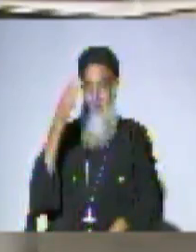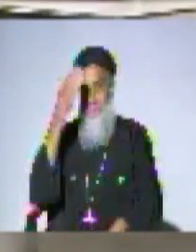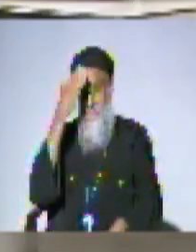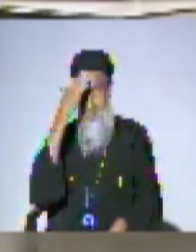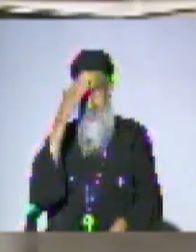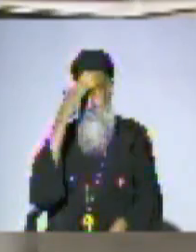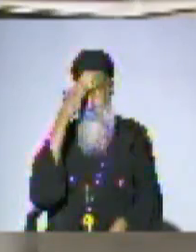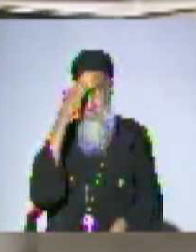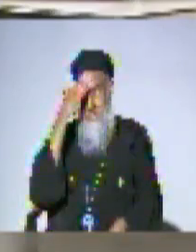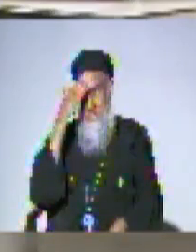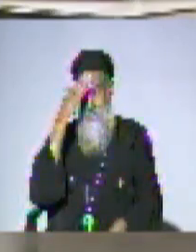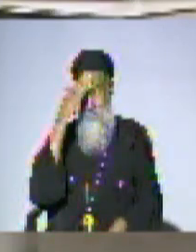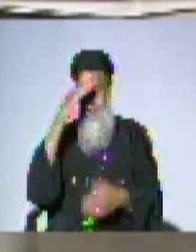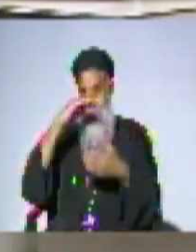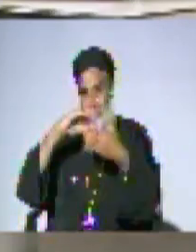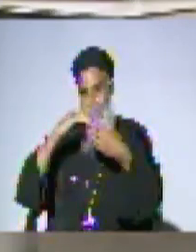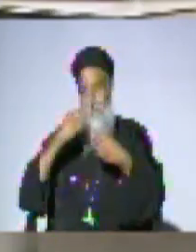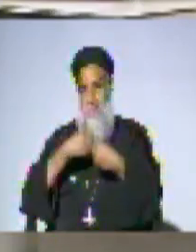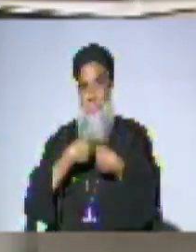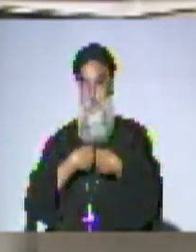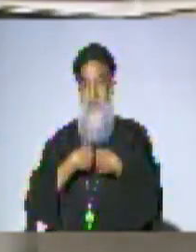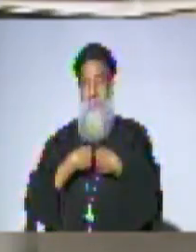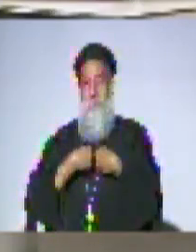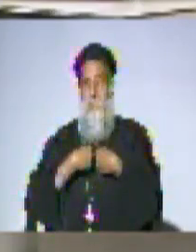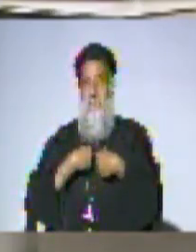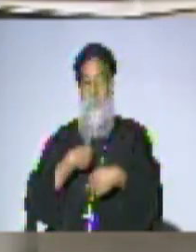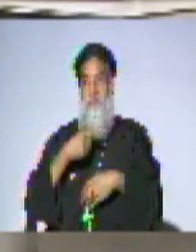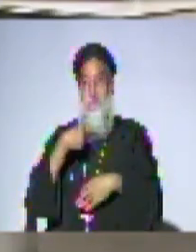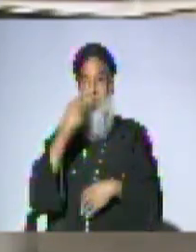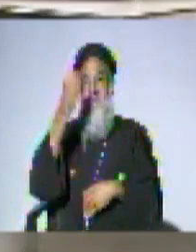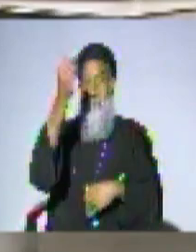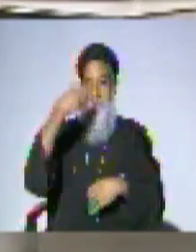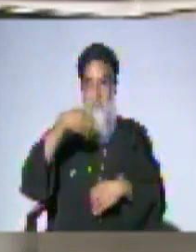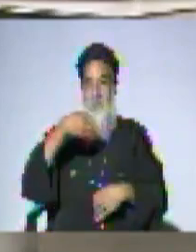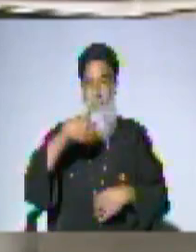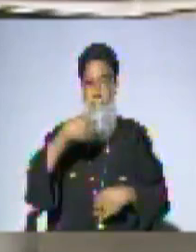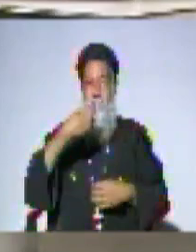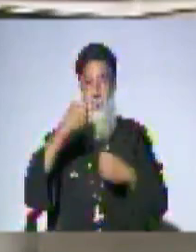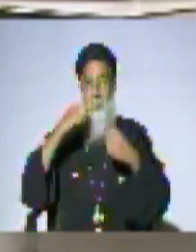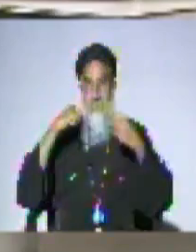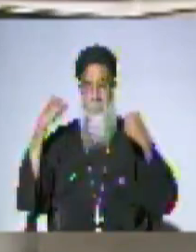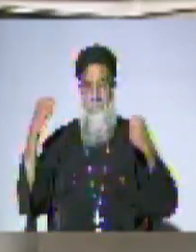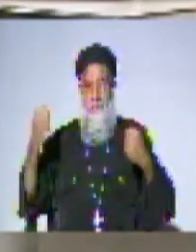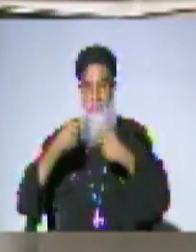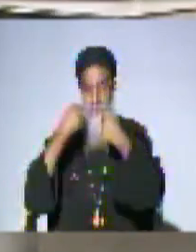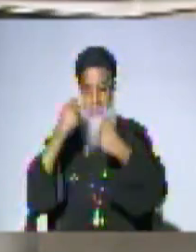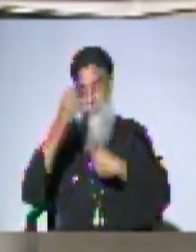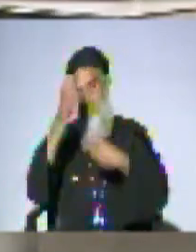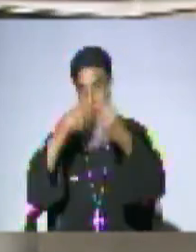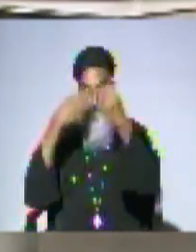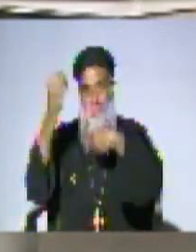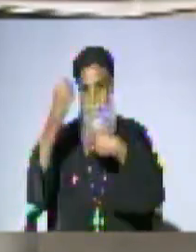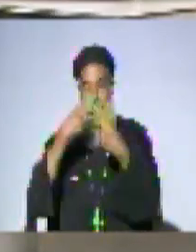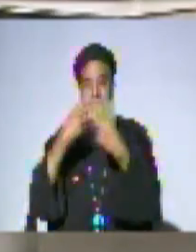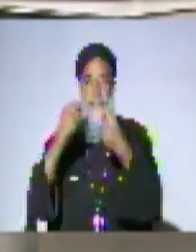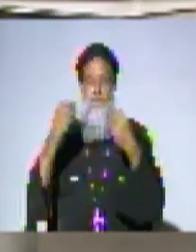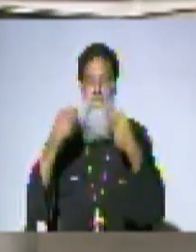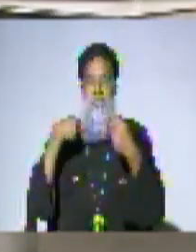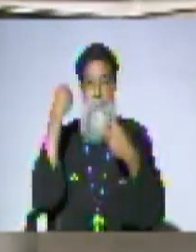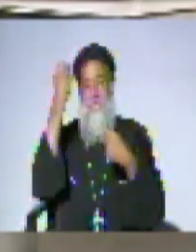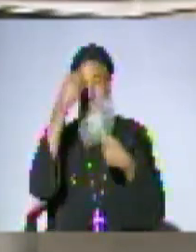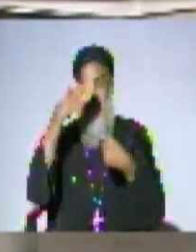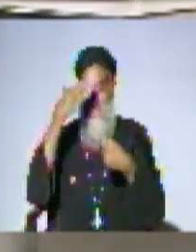نعمته أي تفضله يعني، والنعمة كمان بتعطي للإنسان عطايا روحية جميلة هو